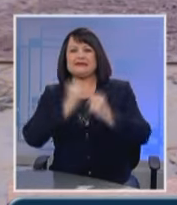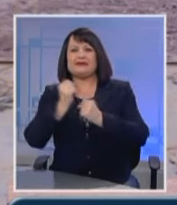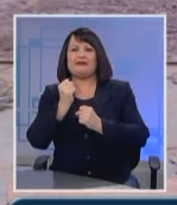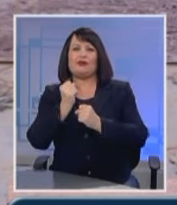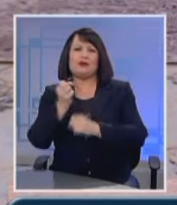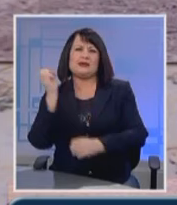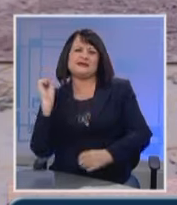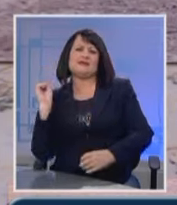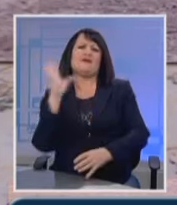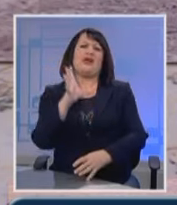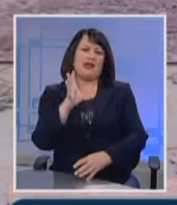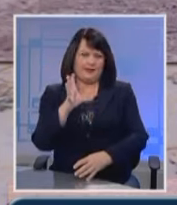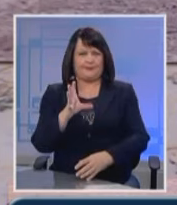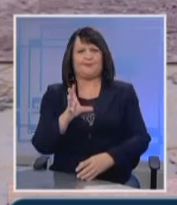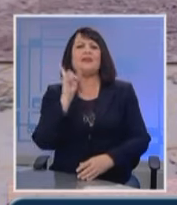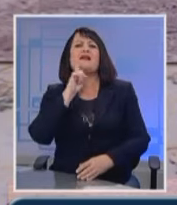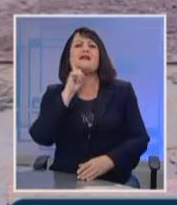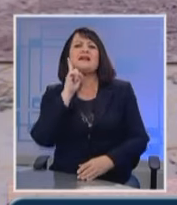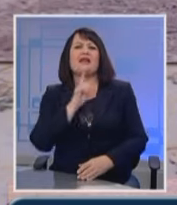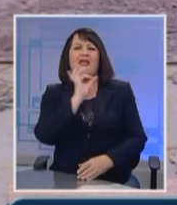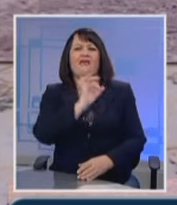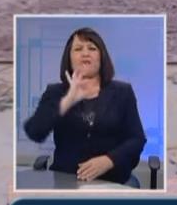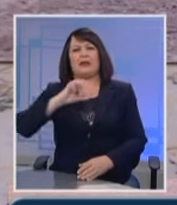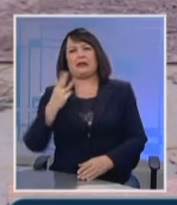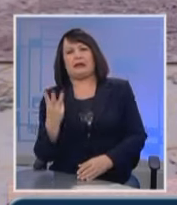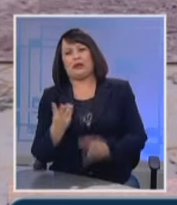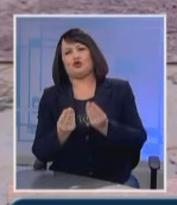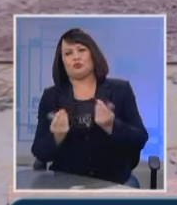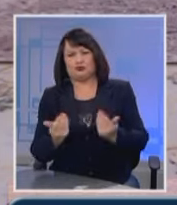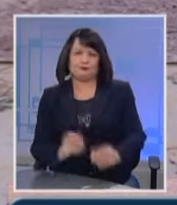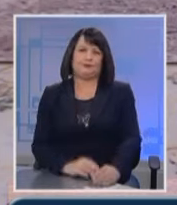γυναικών κατηγορίας F53.